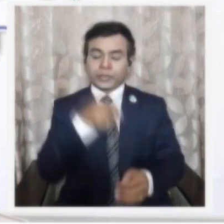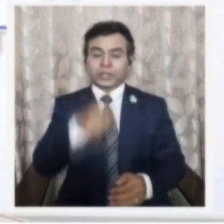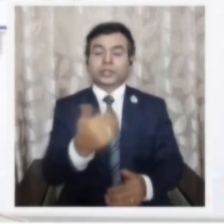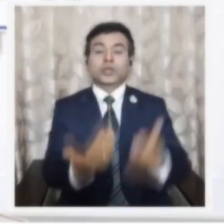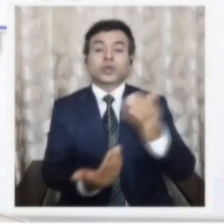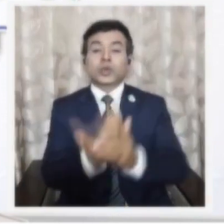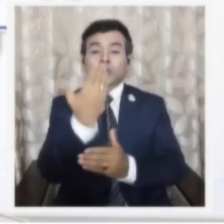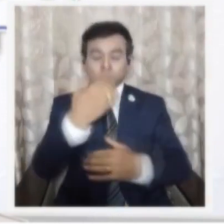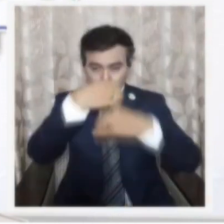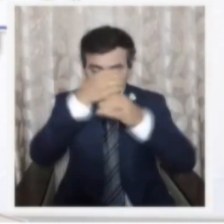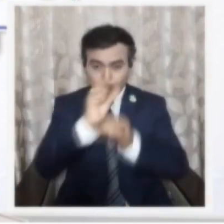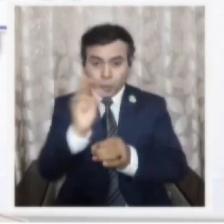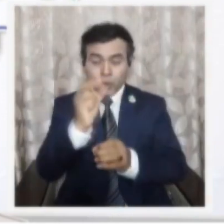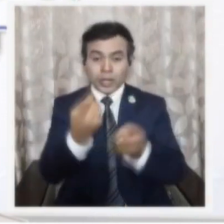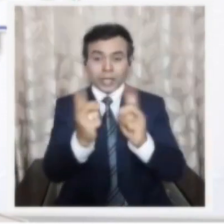17,245টি।